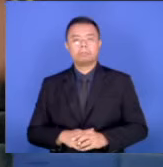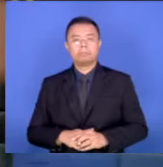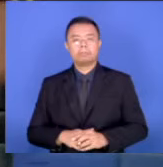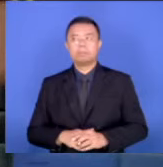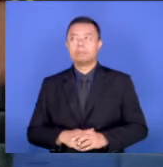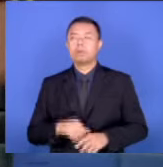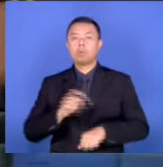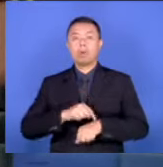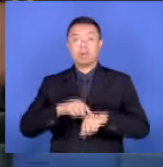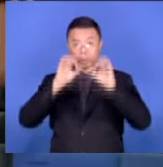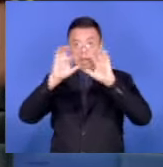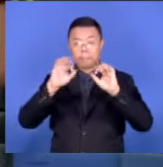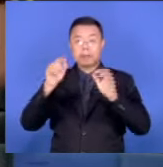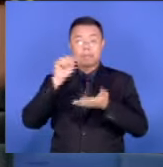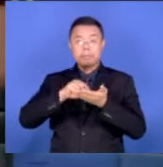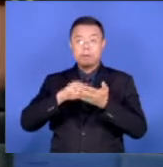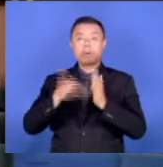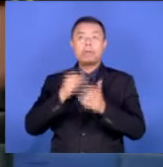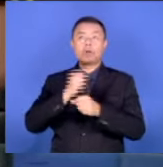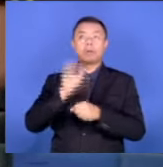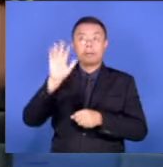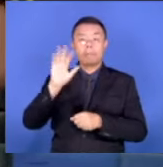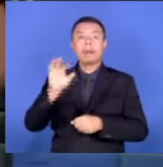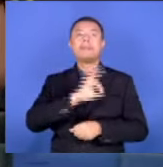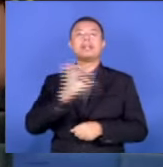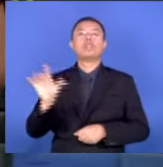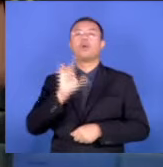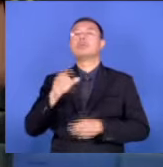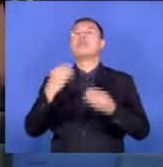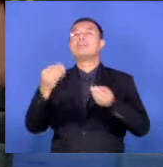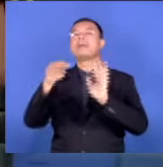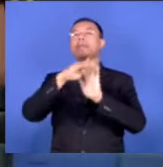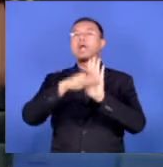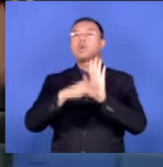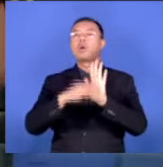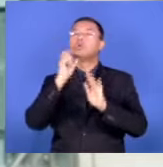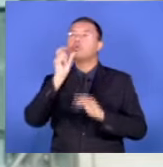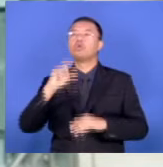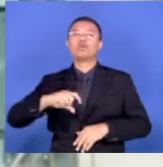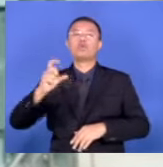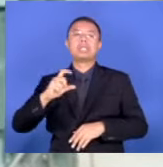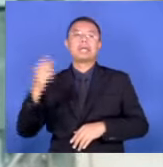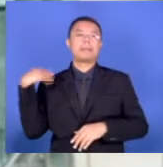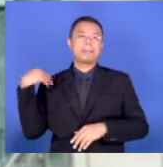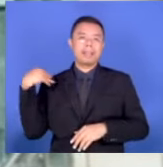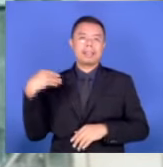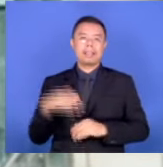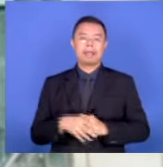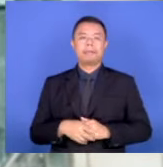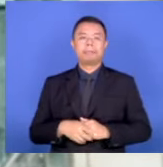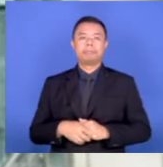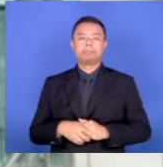Memasuki masa kampanye pemilu pekan depan, Presiden Joko Widodo telah merilis aturan terkait cuti untuk pejabat.